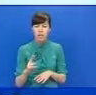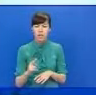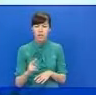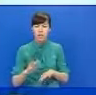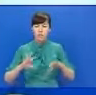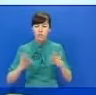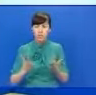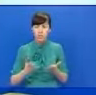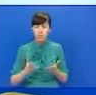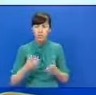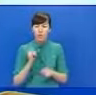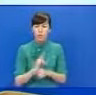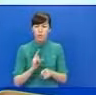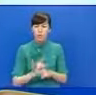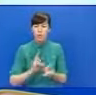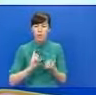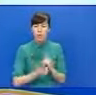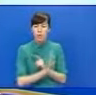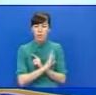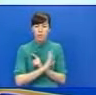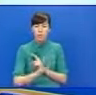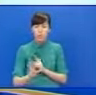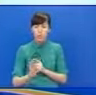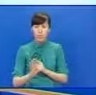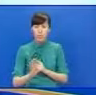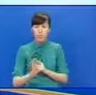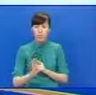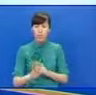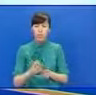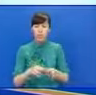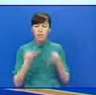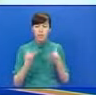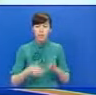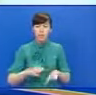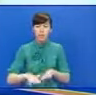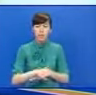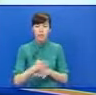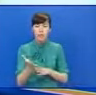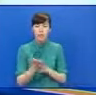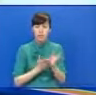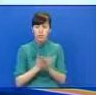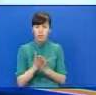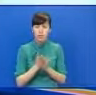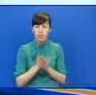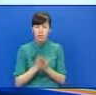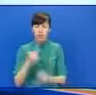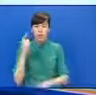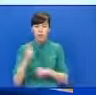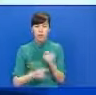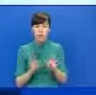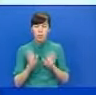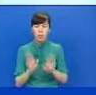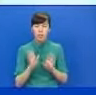жылтыраған дүниемен ауыстыруға, алмастыруға болмайды. Егеменді елге қызмет жасайтын ұрпақты тек